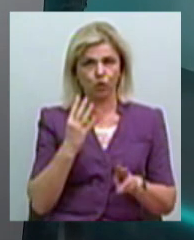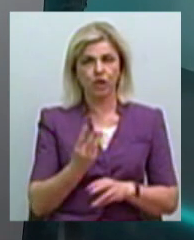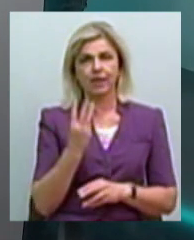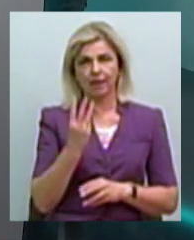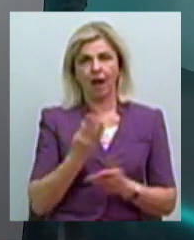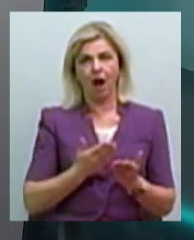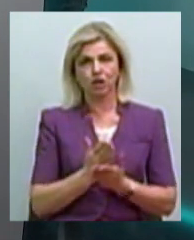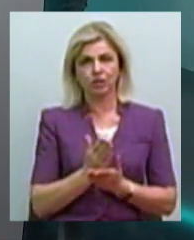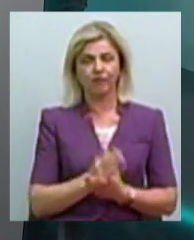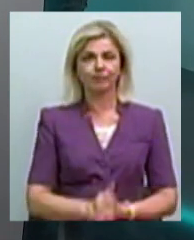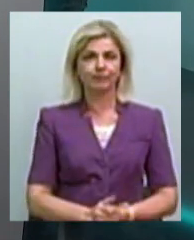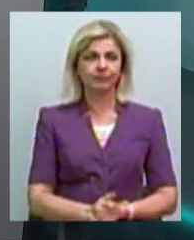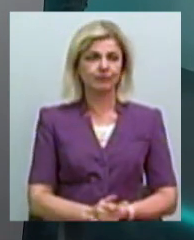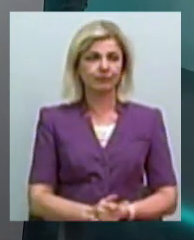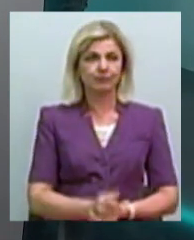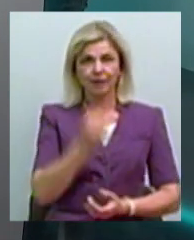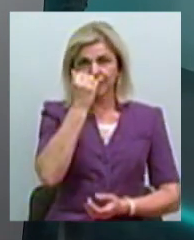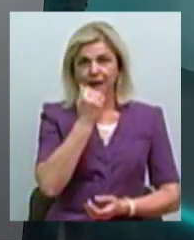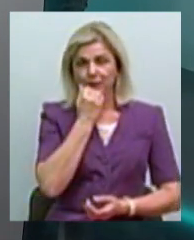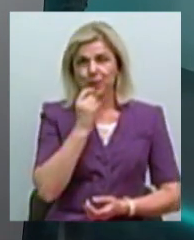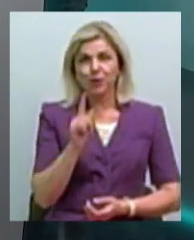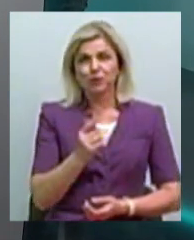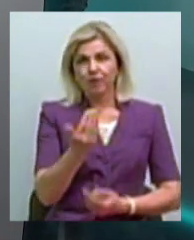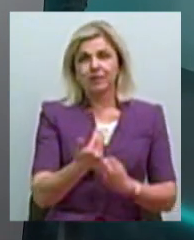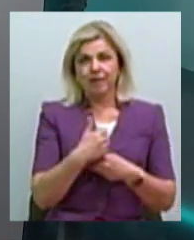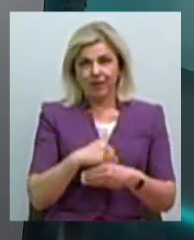качества. Що ж, дякую вам, що сьогодні